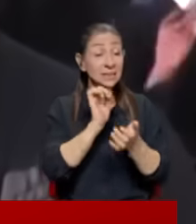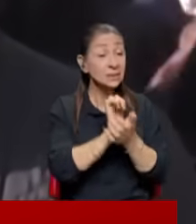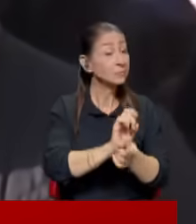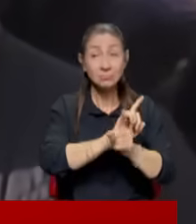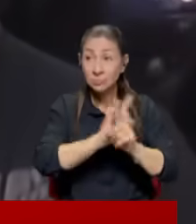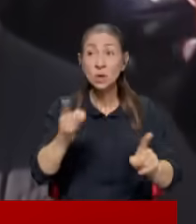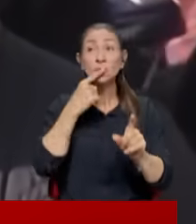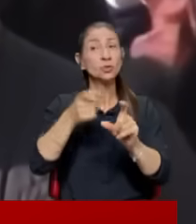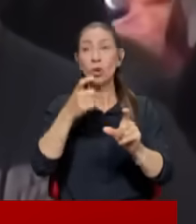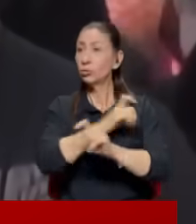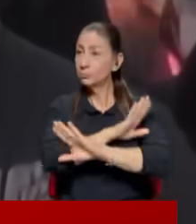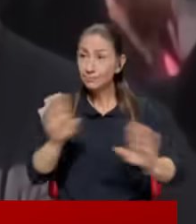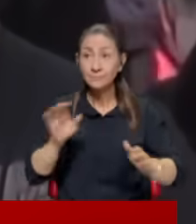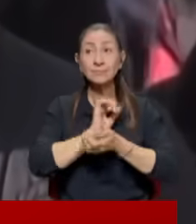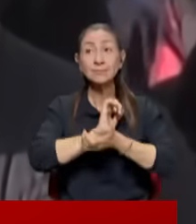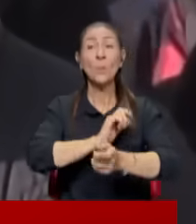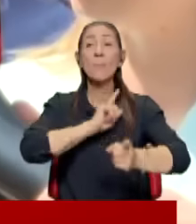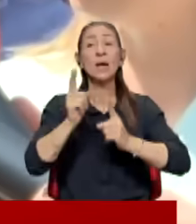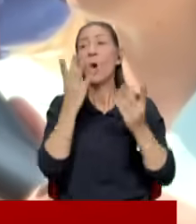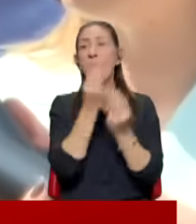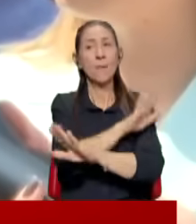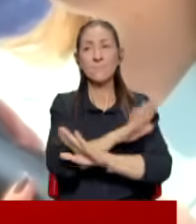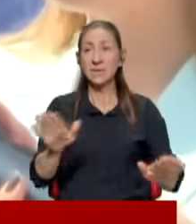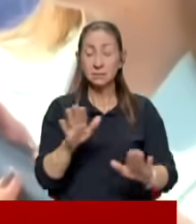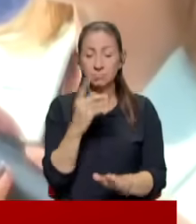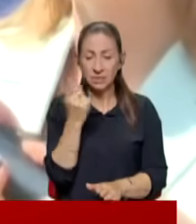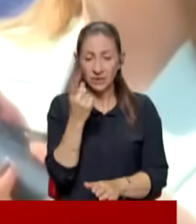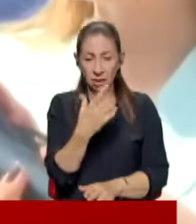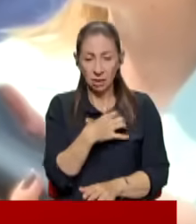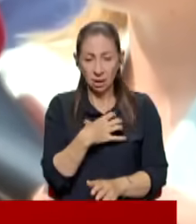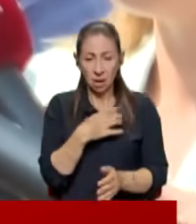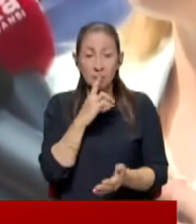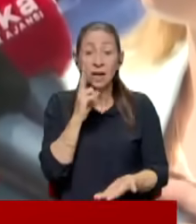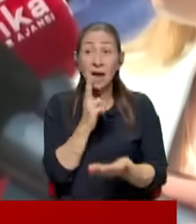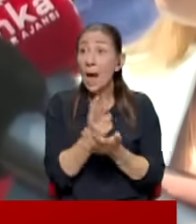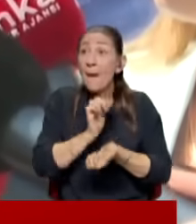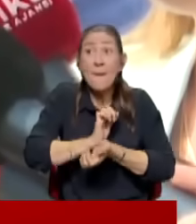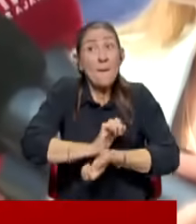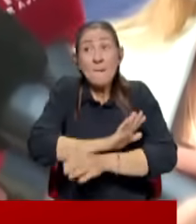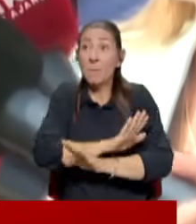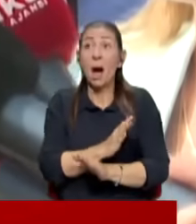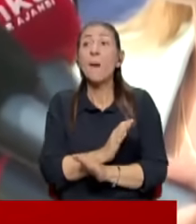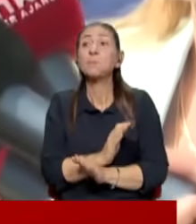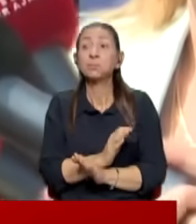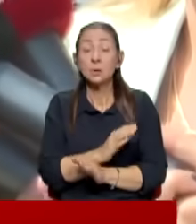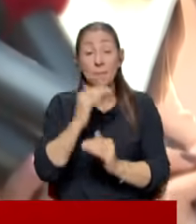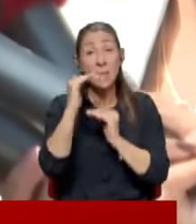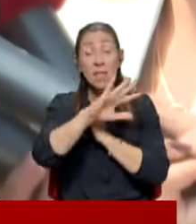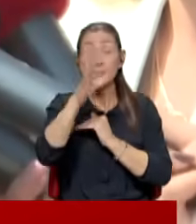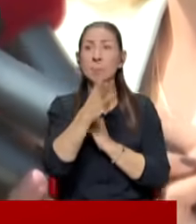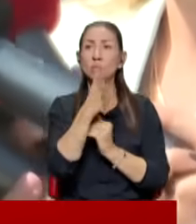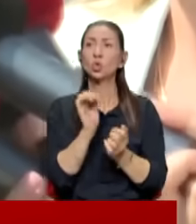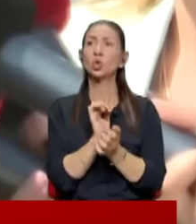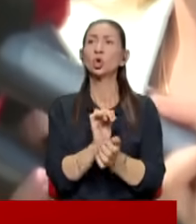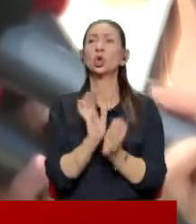sorguya çekilemez, tutuklanamaz ve yargılanamaz. Bir sefer şu anda kendisi hükümlü değil. Bunu bütün milletimizin bilmesi lazım.